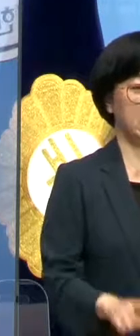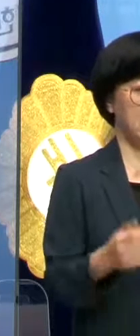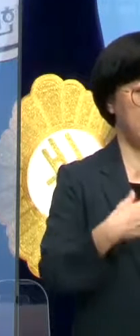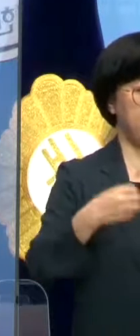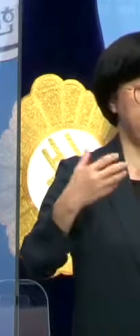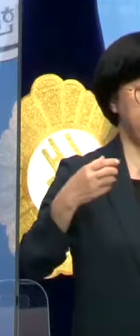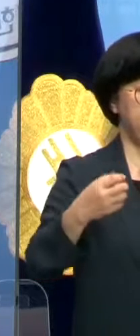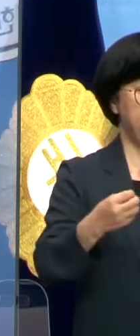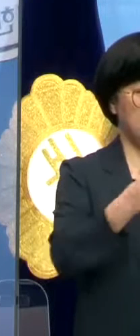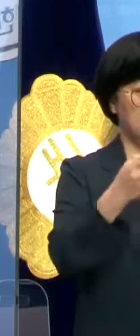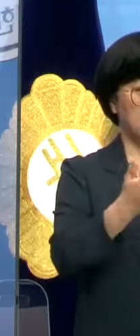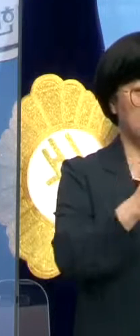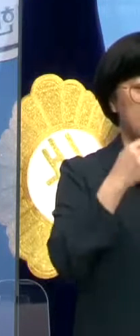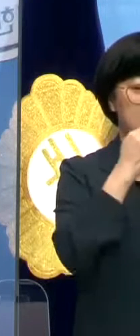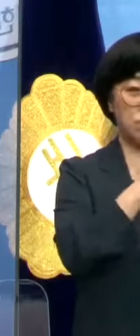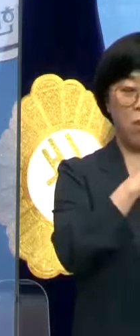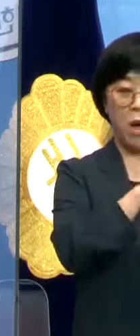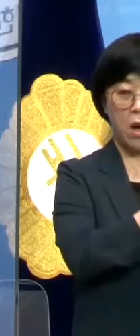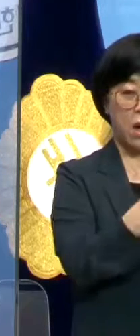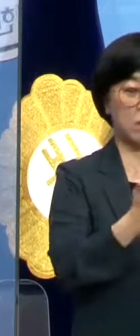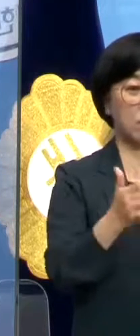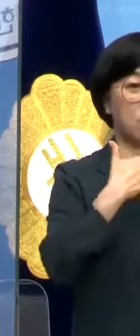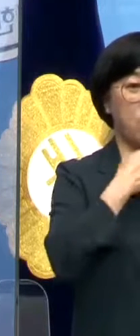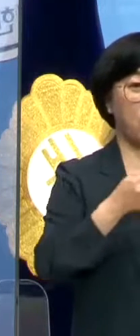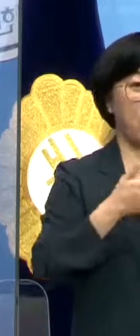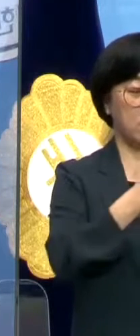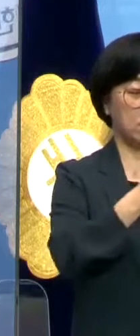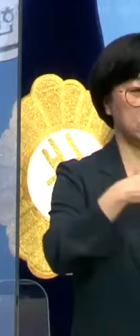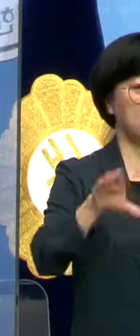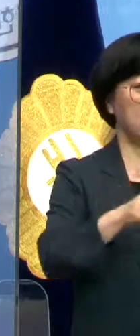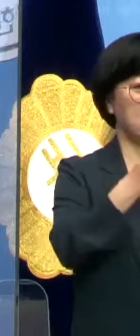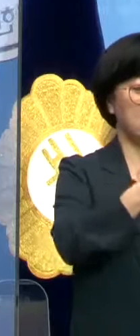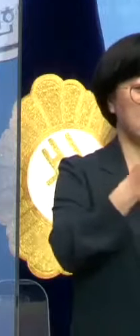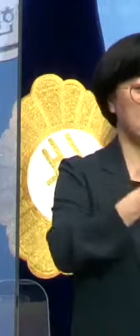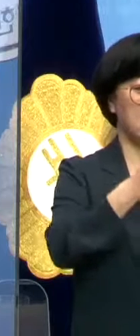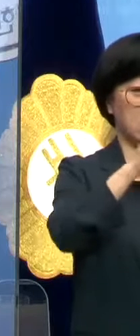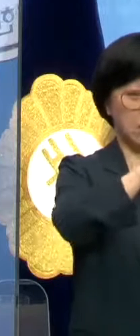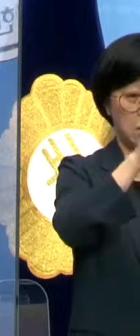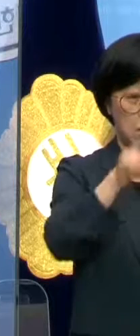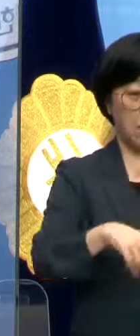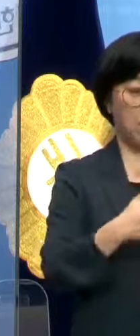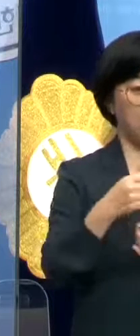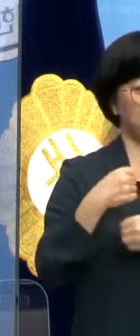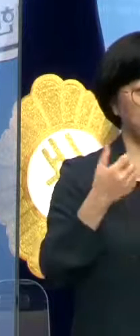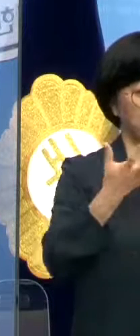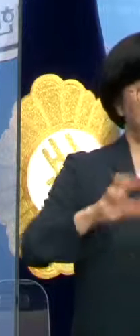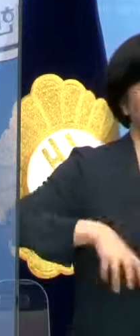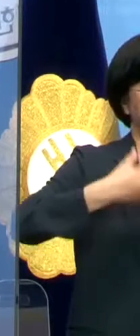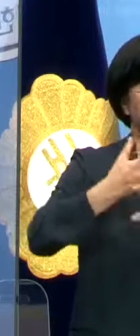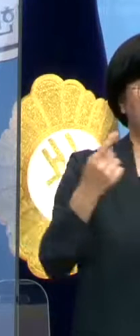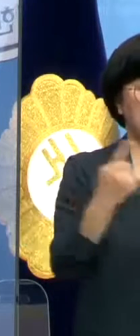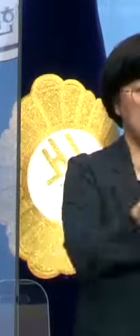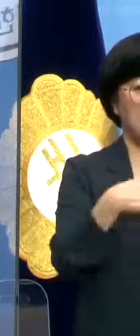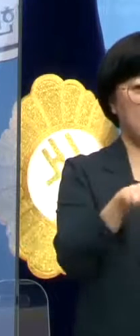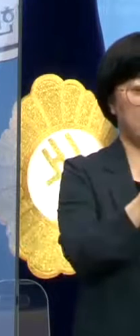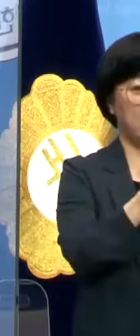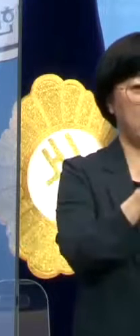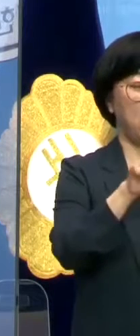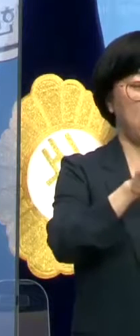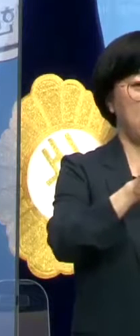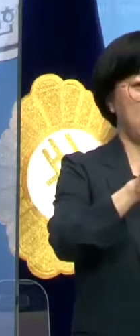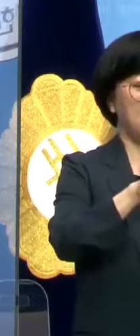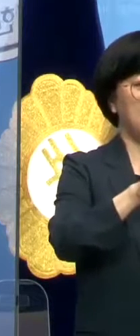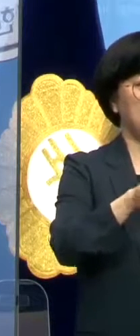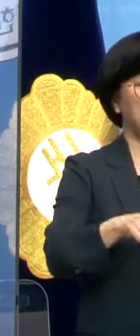민주화를 요구하는 시민들은 총리 퇴진과 궁 부제 정 헌법에 민주적 개정 그리고 구강의 권한